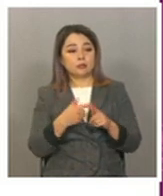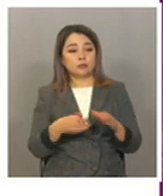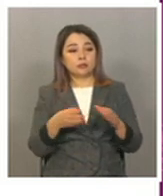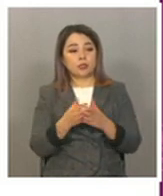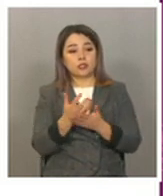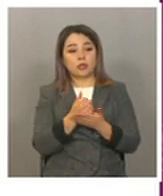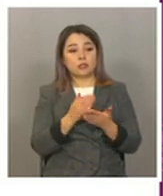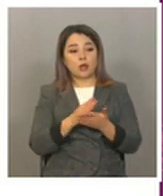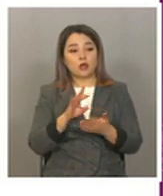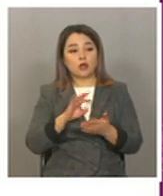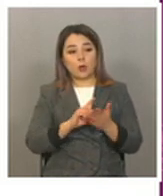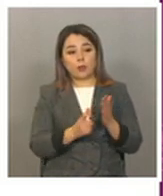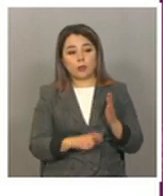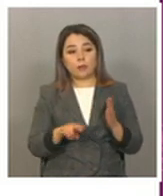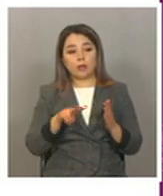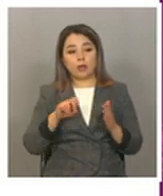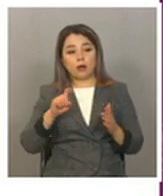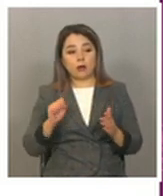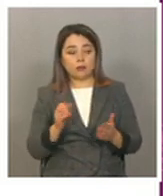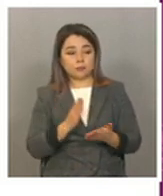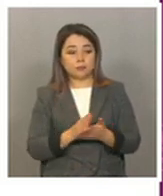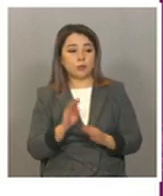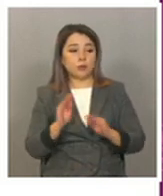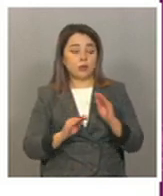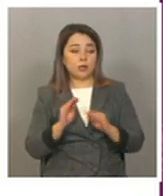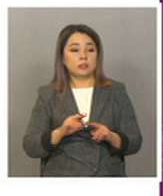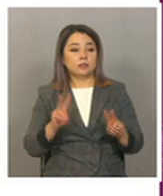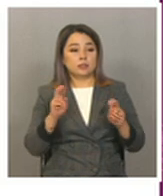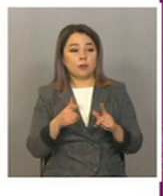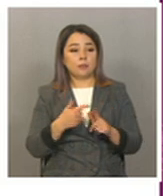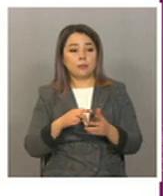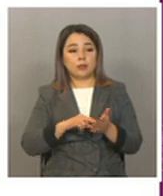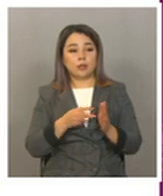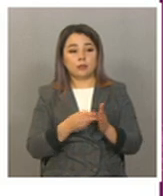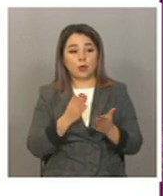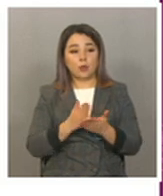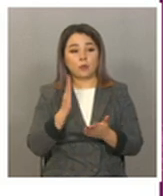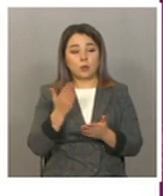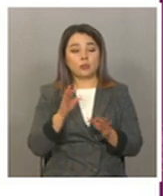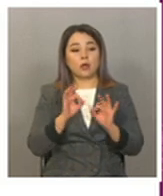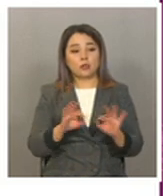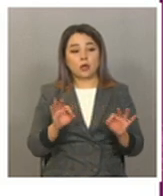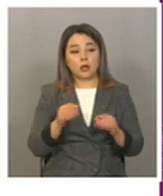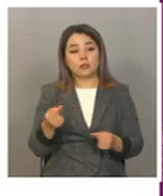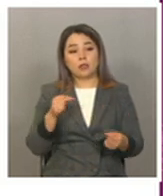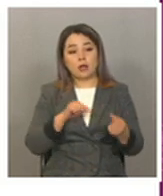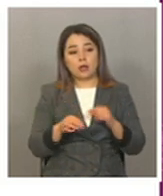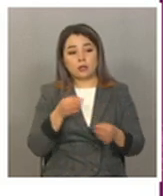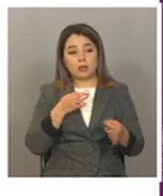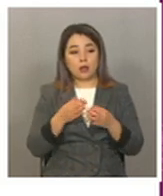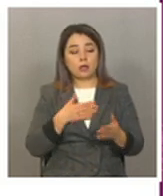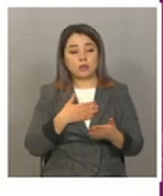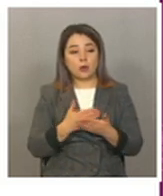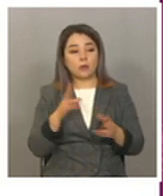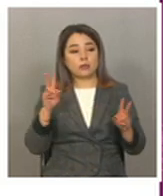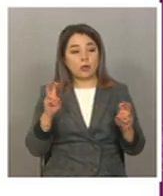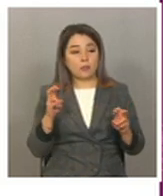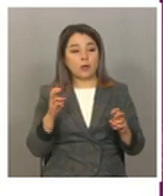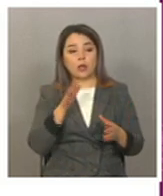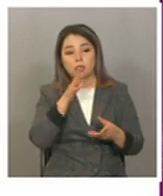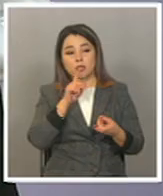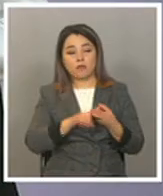романа «Плаха», составите цитатный план, будете рассуждать в диалоге на актуальную тему